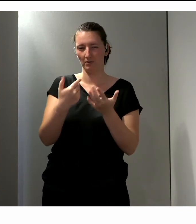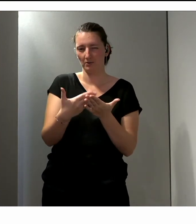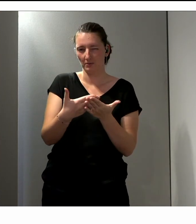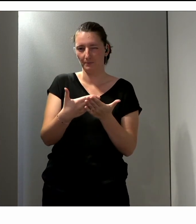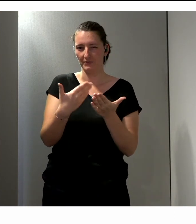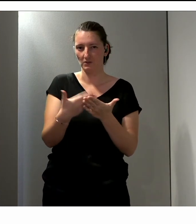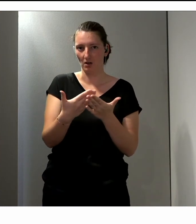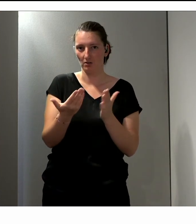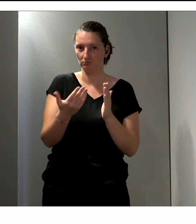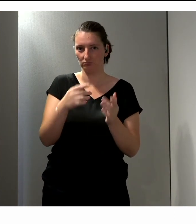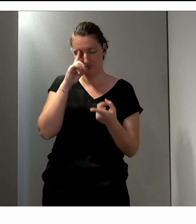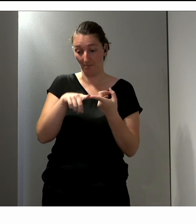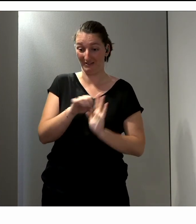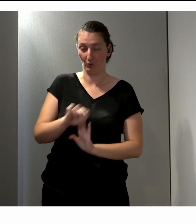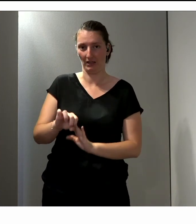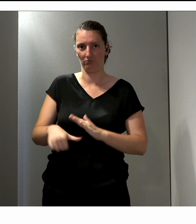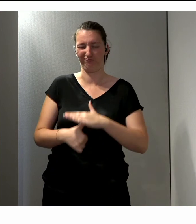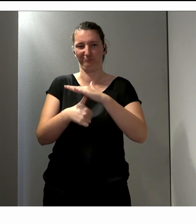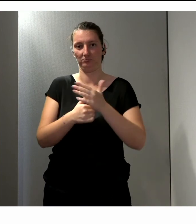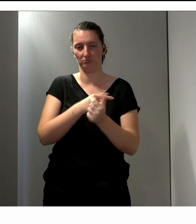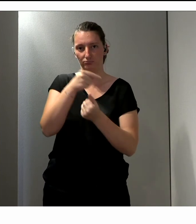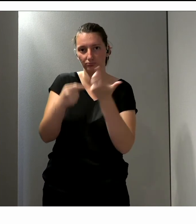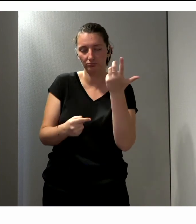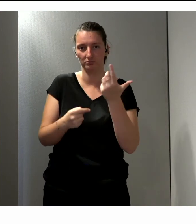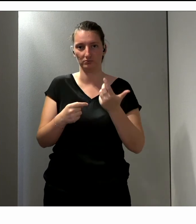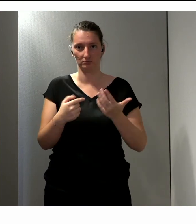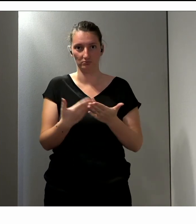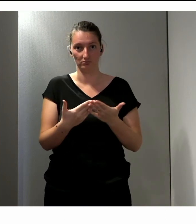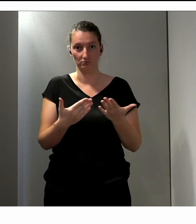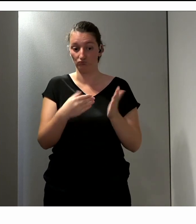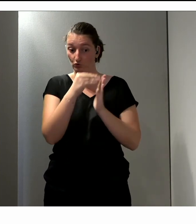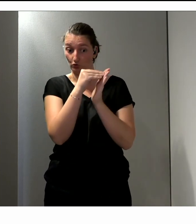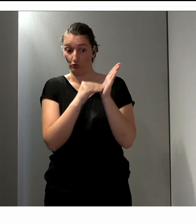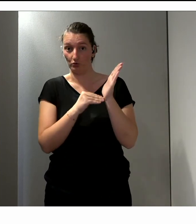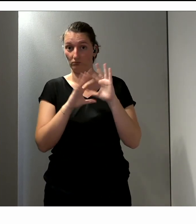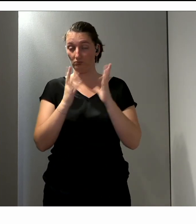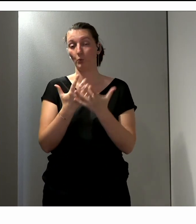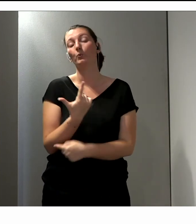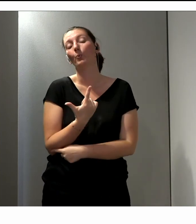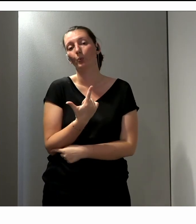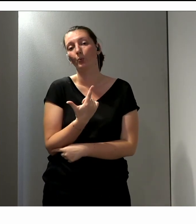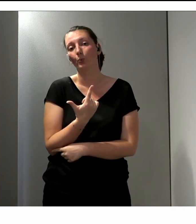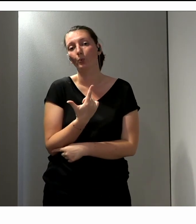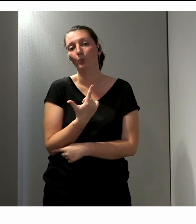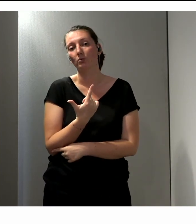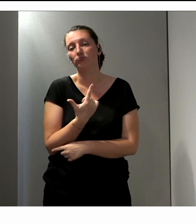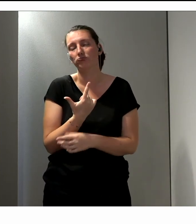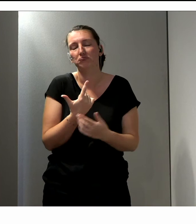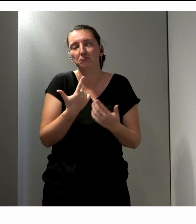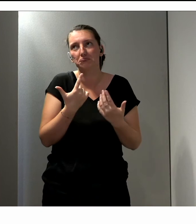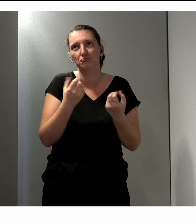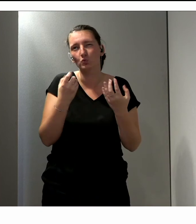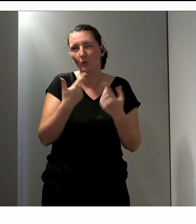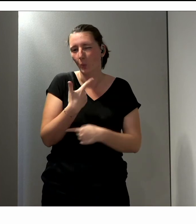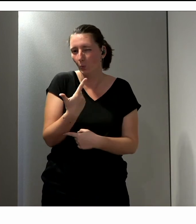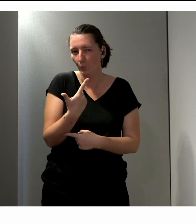les majeurs axes de notre observation. Il y en a 2, toujours régulièrement, il y en a